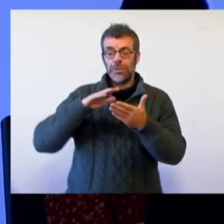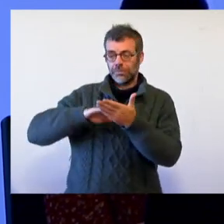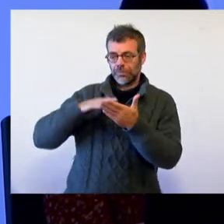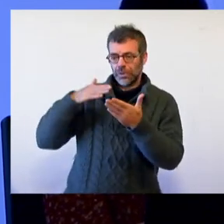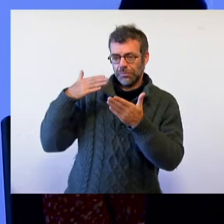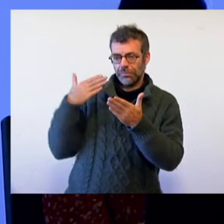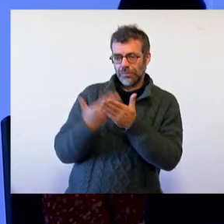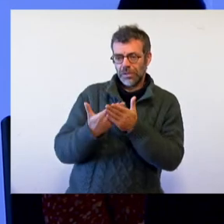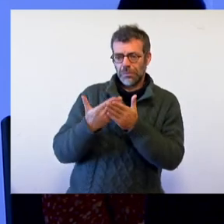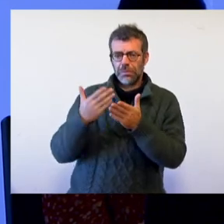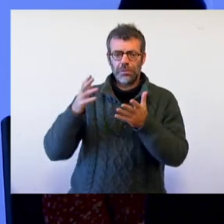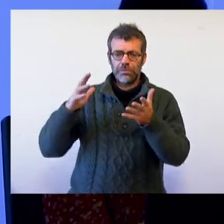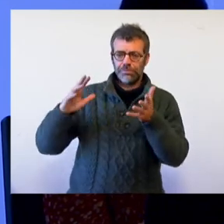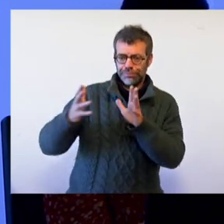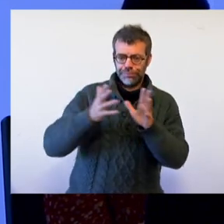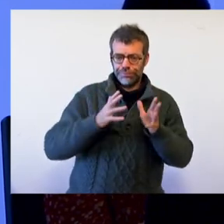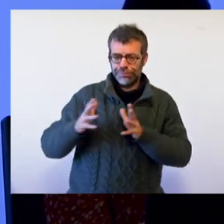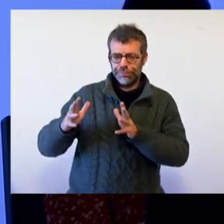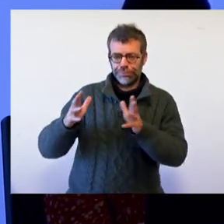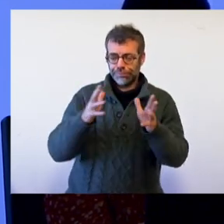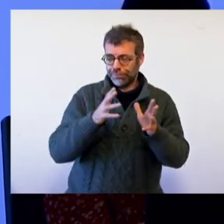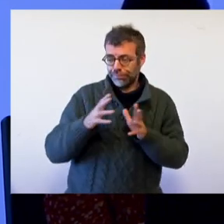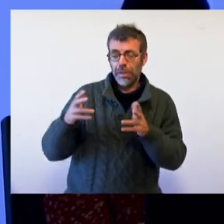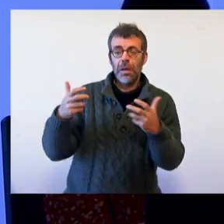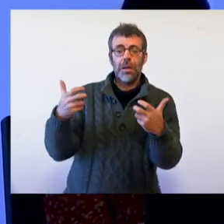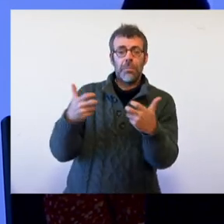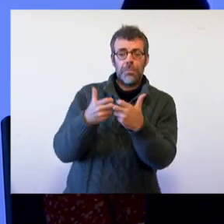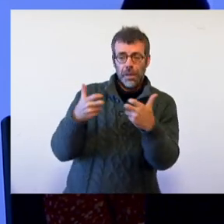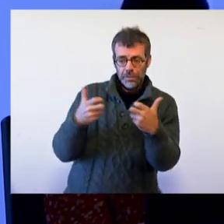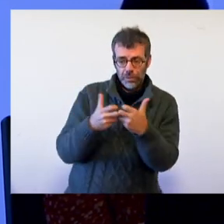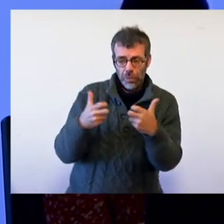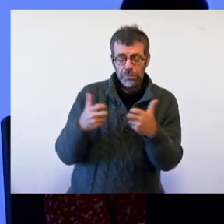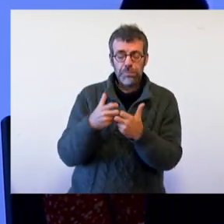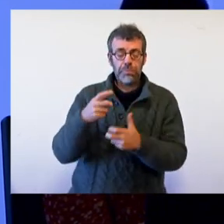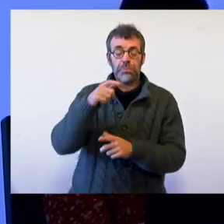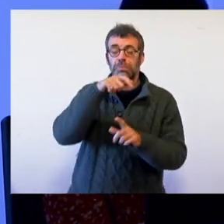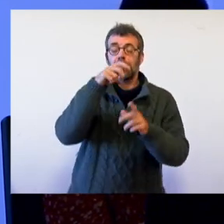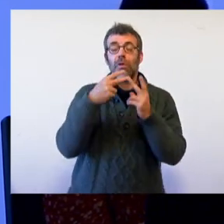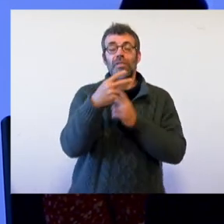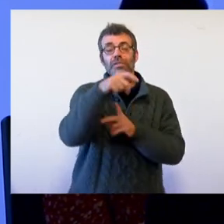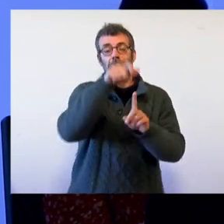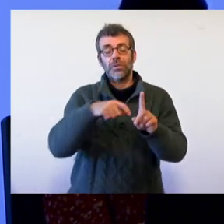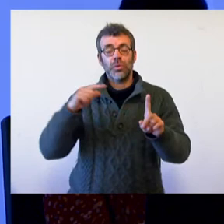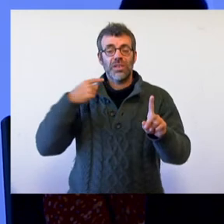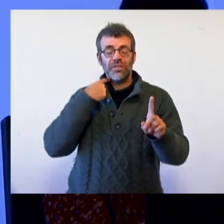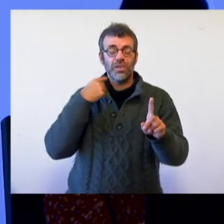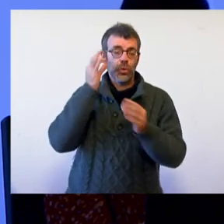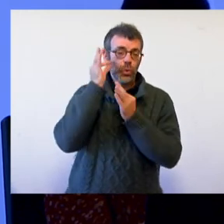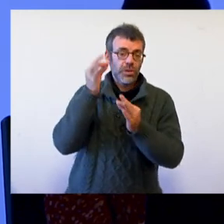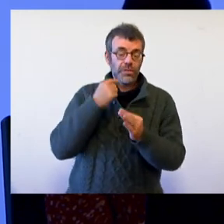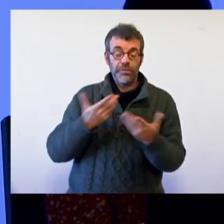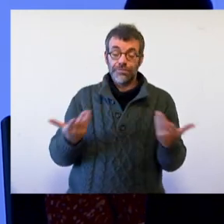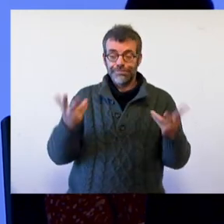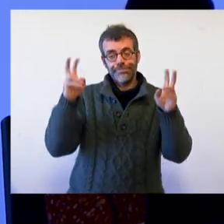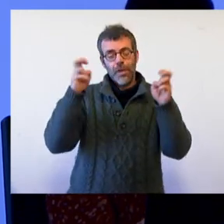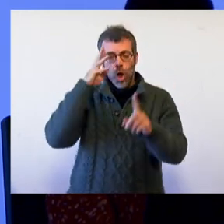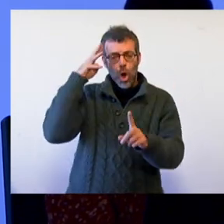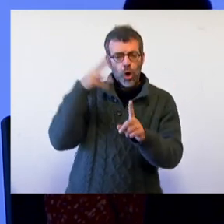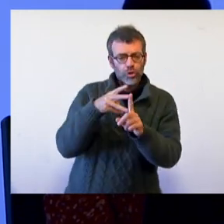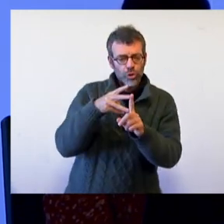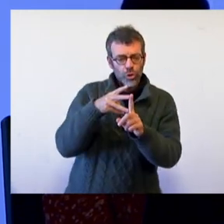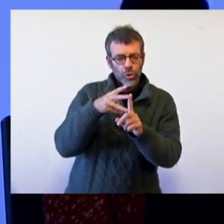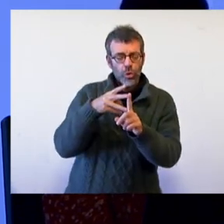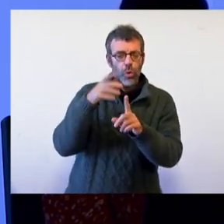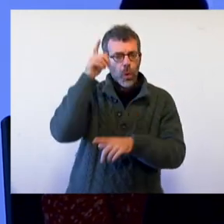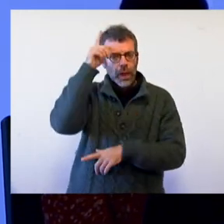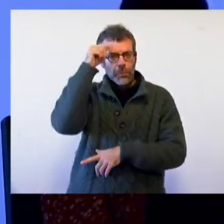de nos travaux pour les personnes qui sont en situation de déficience auditive. C'est un enjeu républicain, l'accès de tous à l'Assemblée, de saluer